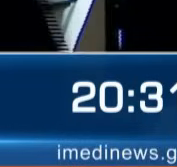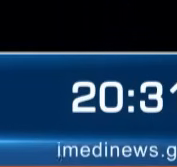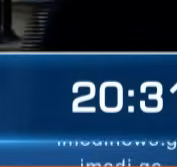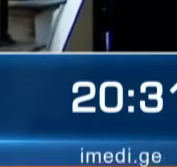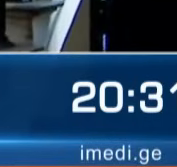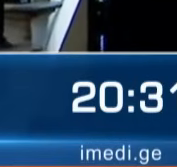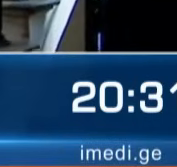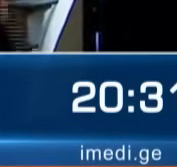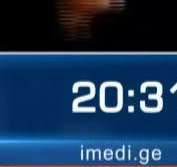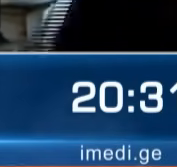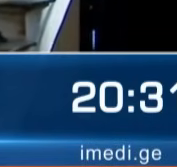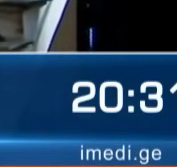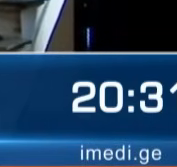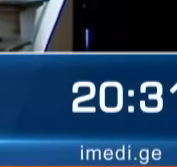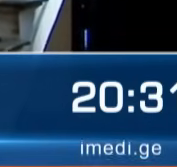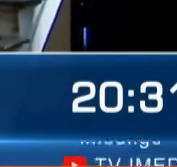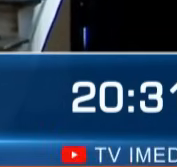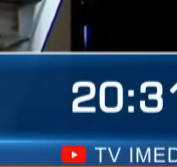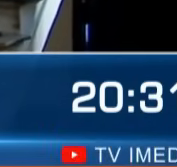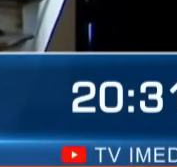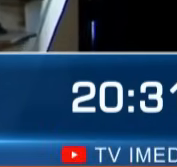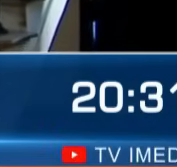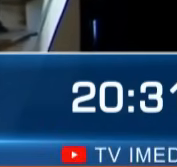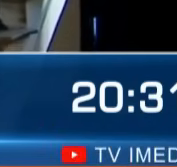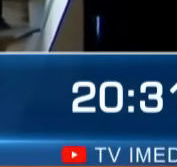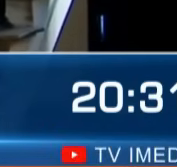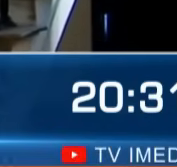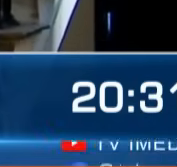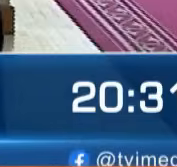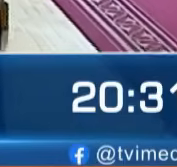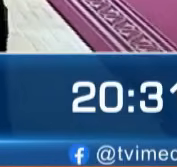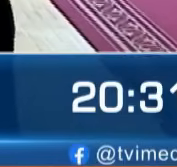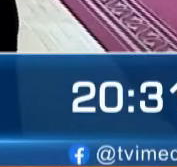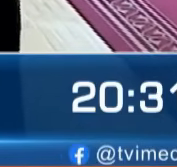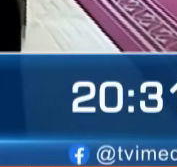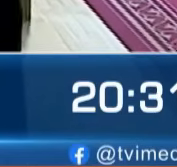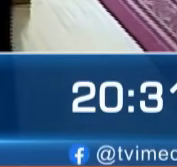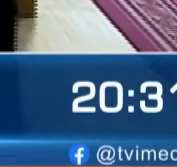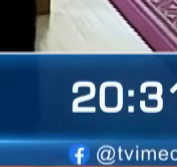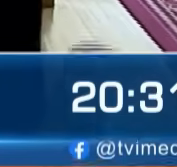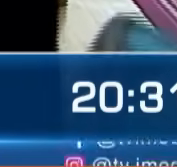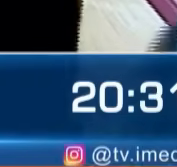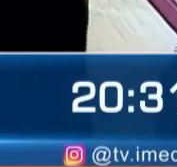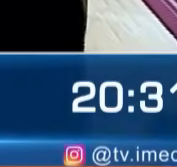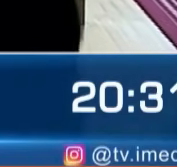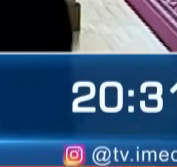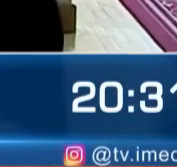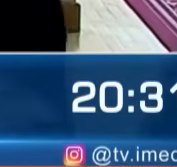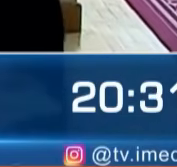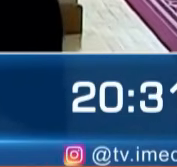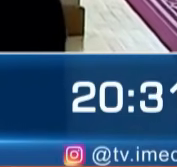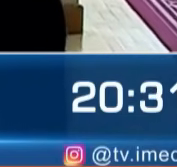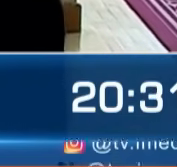შეუფერხებლად გააკეთოს და ჩვენ სწორედ ამით დაინტერესებულები ამ მიმართულებით ერთად ვიმუშავებთ. Ეს ძალიან